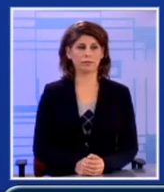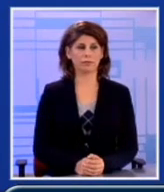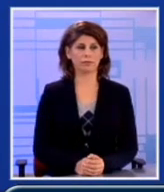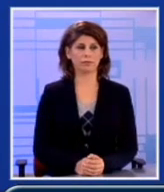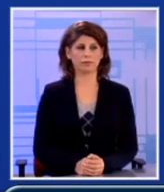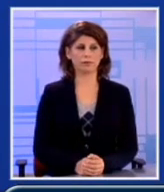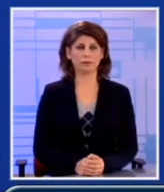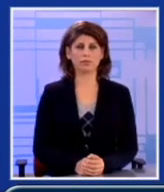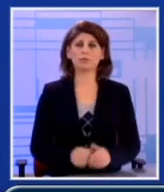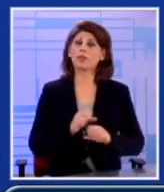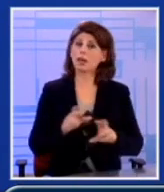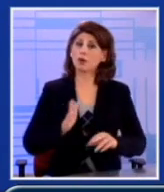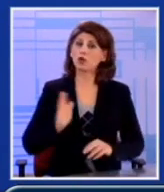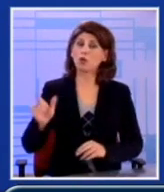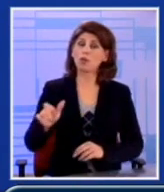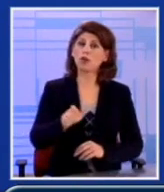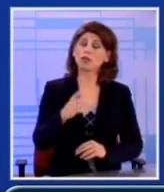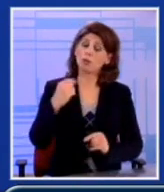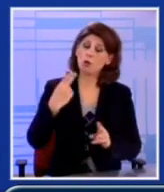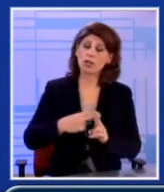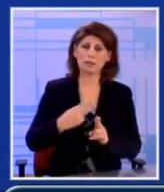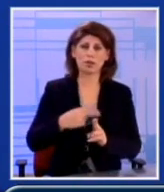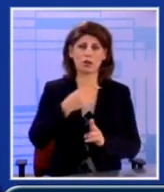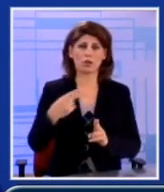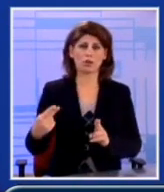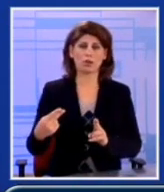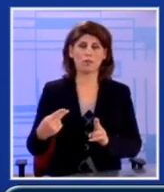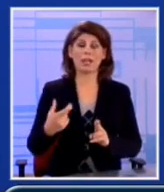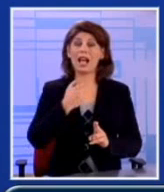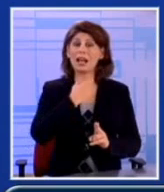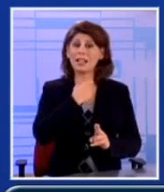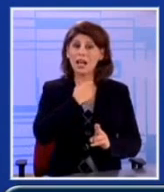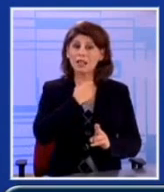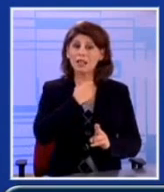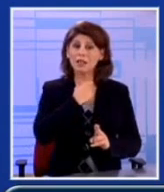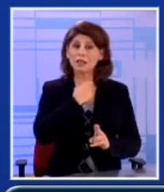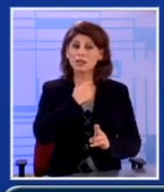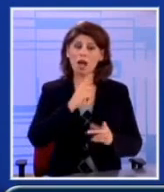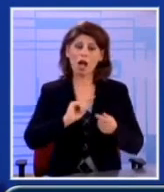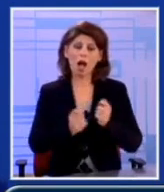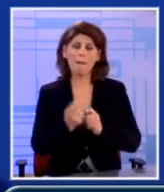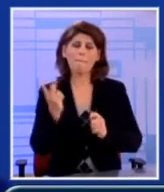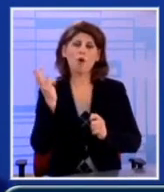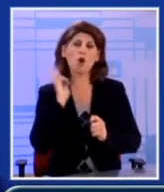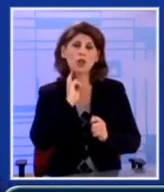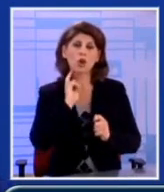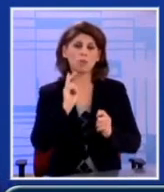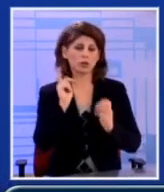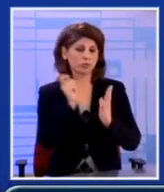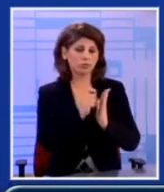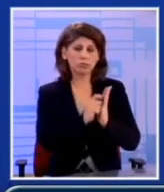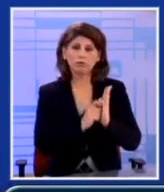ενημέρωση των πολιτών για το μείζον αυτό ζήτημα της ανάγκης αποκωδικοποίησης και